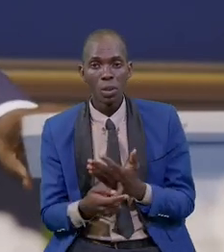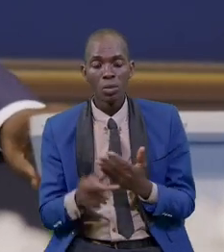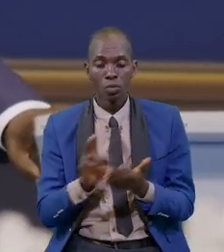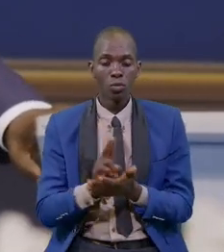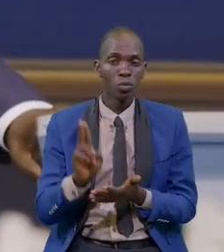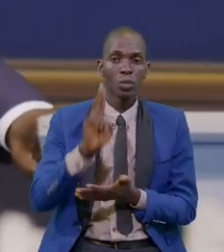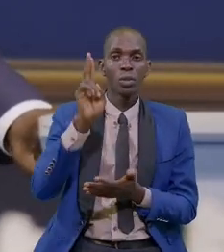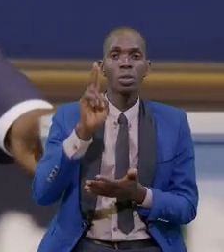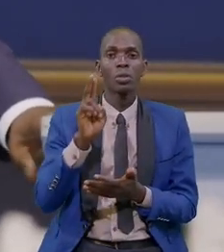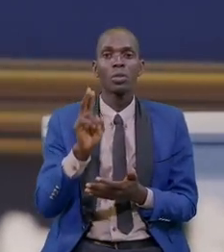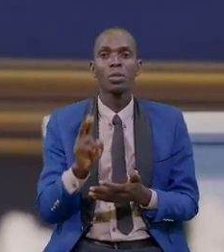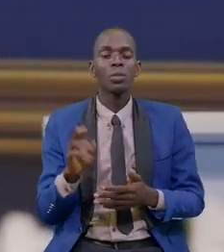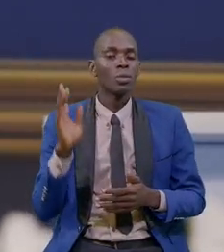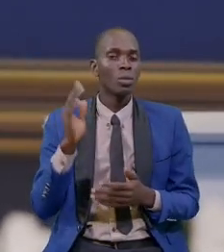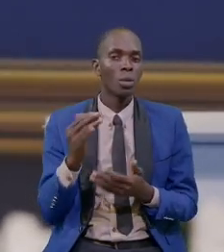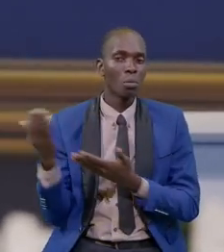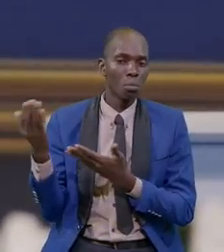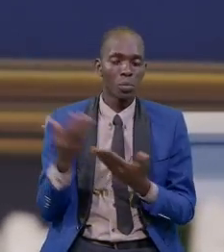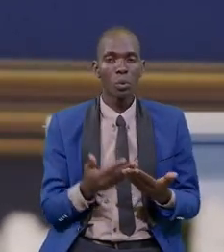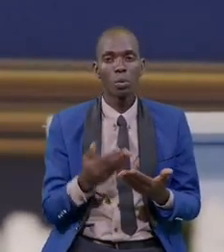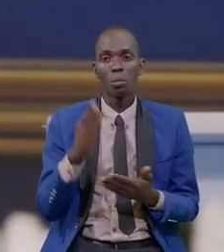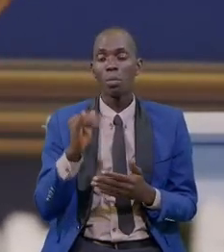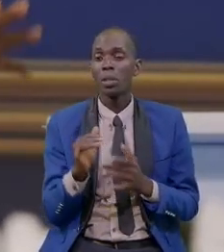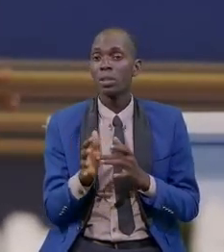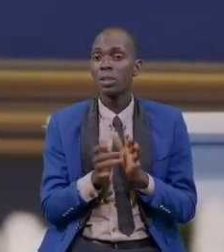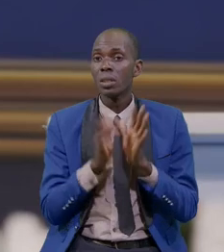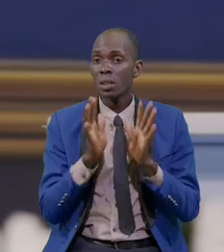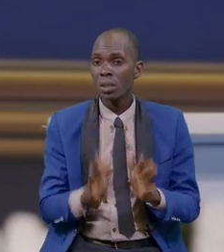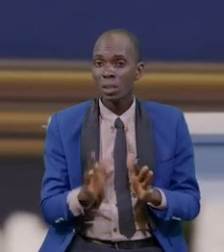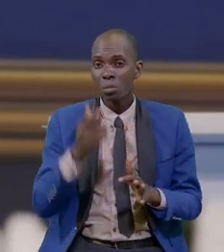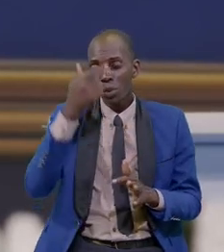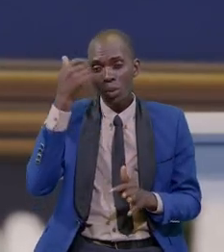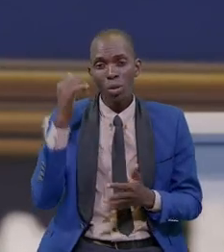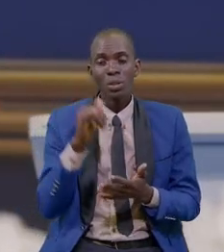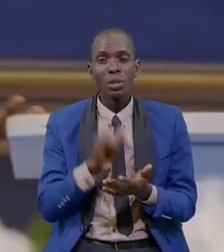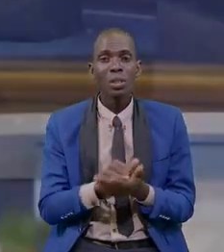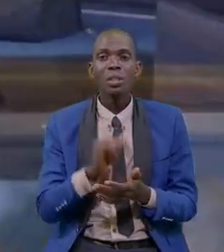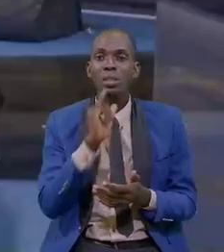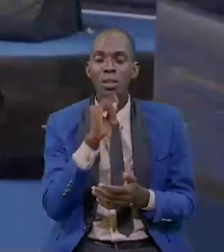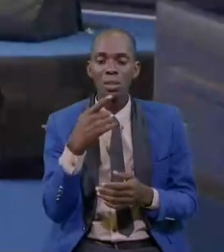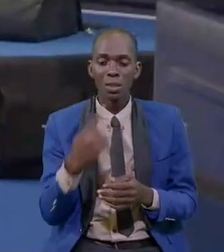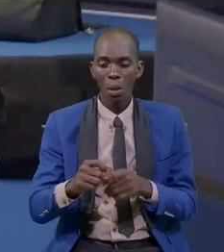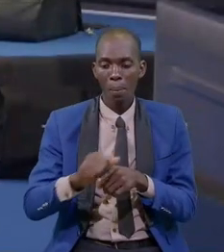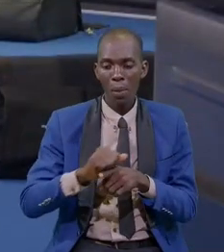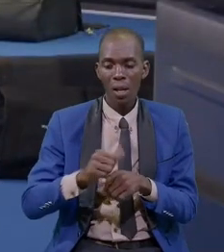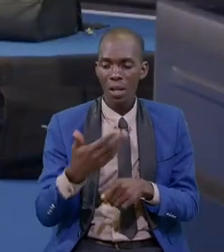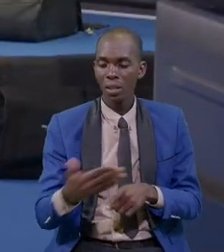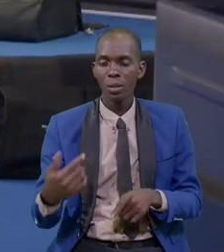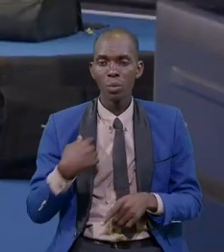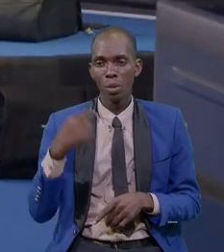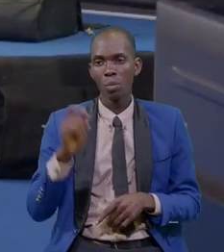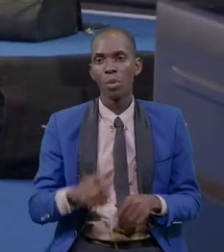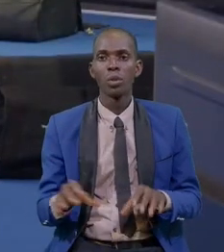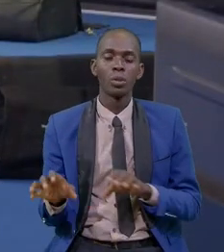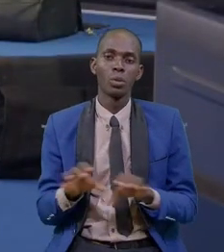amené de mauvaises personnes. Parce que c'est la chose pratique que nous devons faire. Les hôpitaux sont